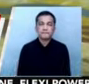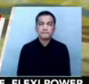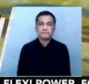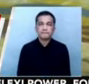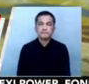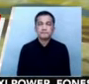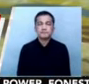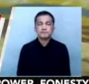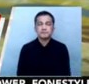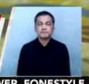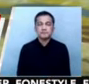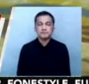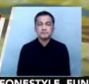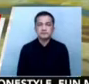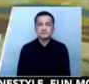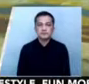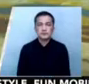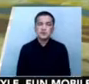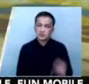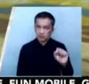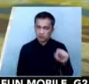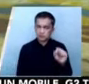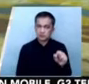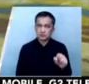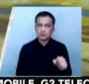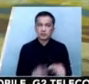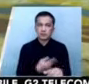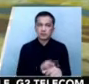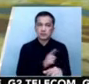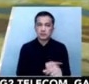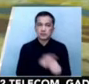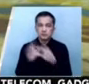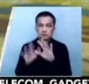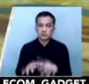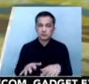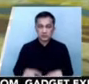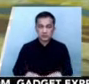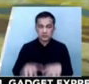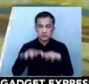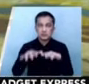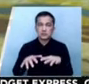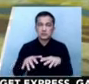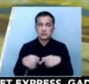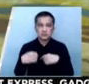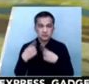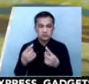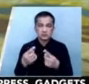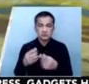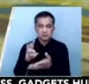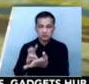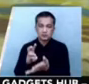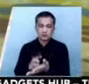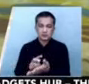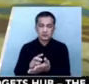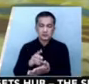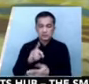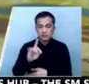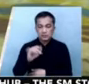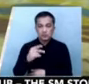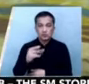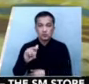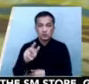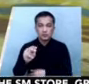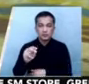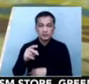TV Yes con may mga malalakas na pag-ulan at baha ang nararanasan pa rin sa ilang bahag ng Dagupan City mag Saang